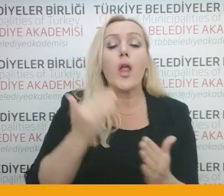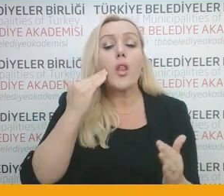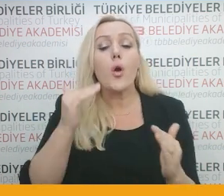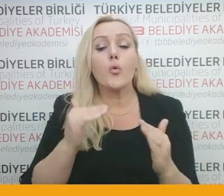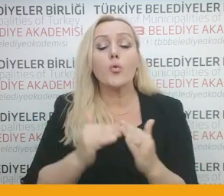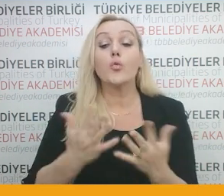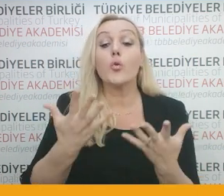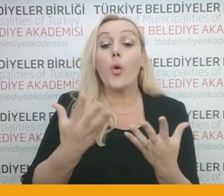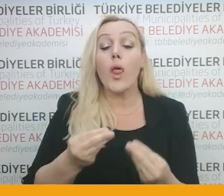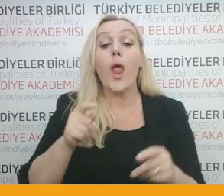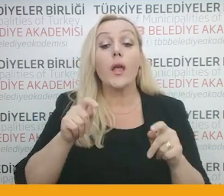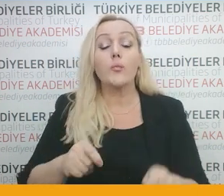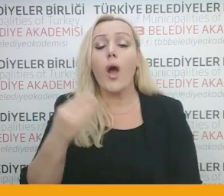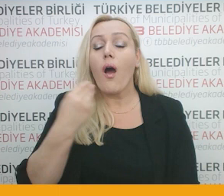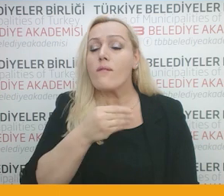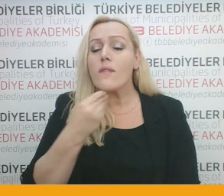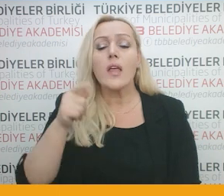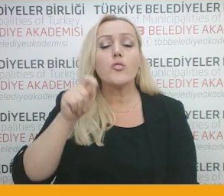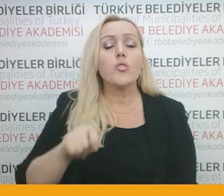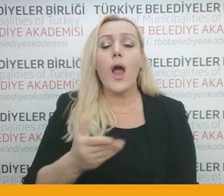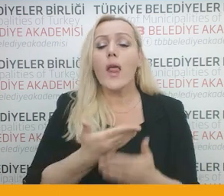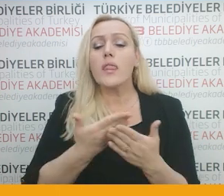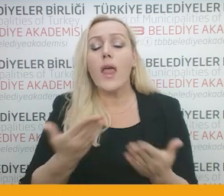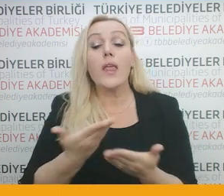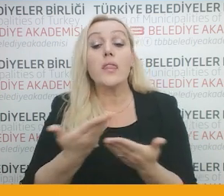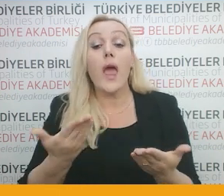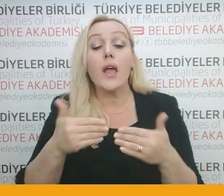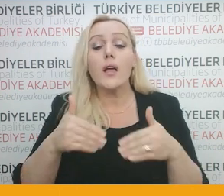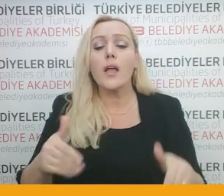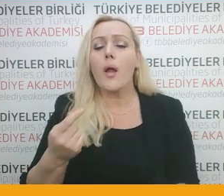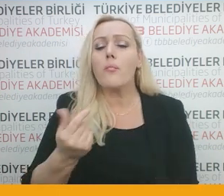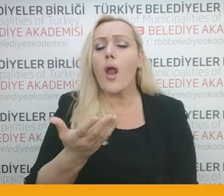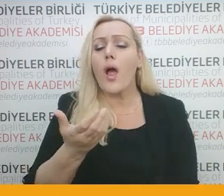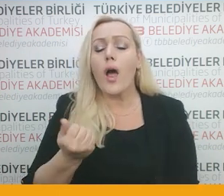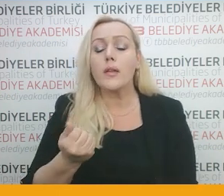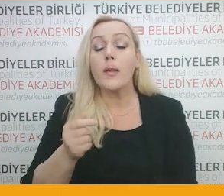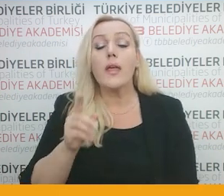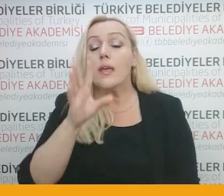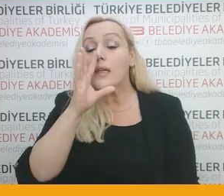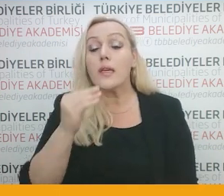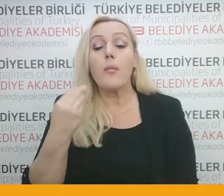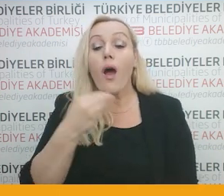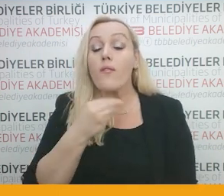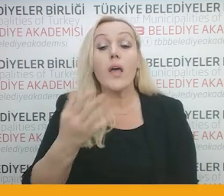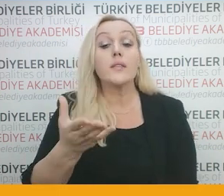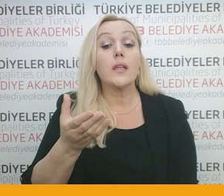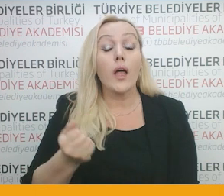işlemler yapılır arkadaşlar. Avansın şartları nedir, limiti nedir, hangi konuda kimler avans çeker, hangi